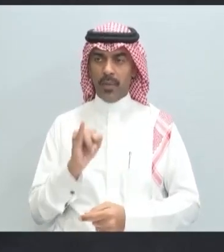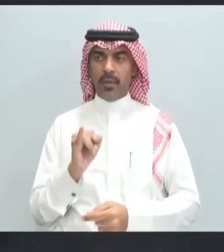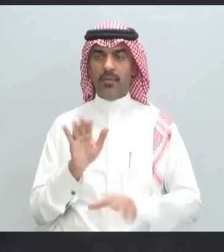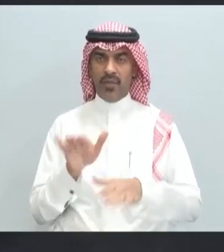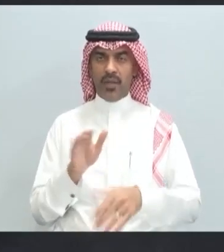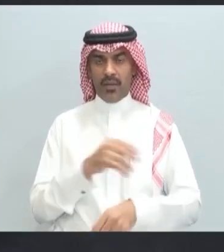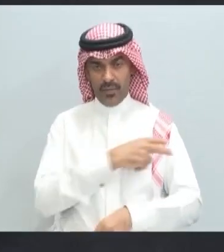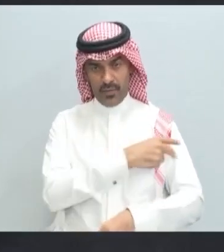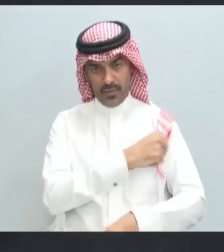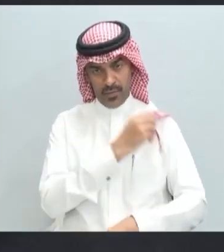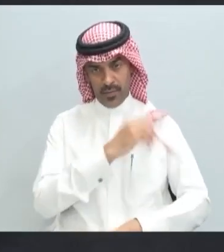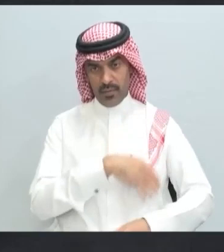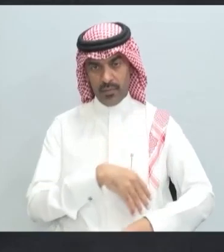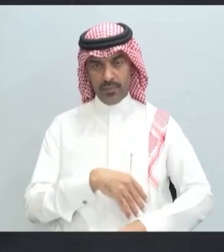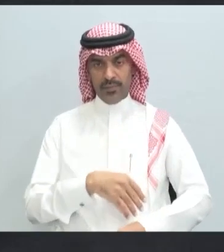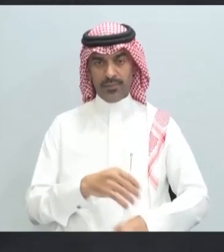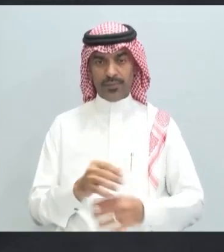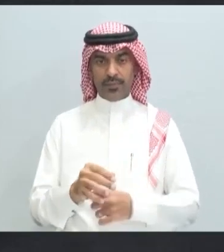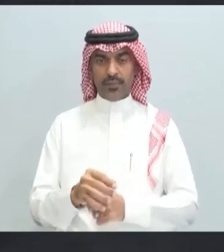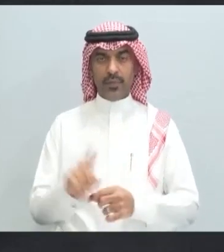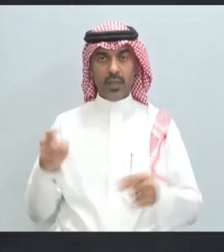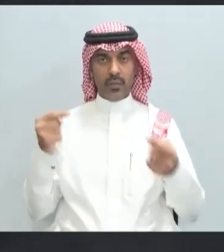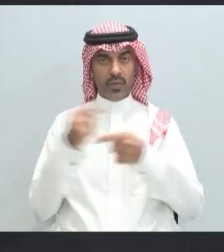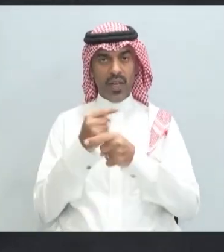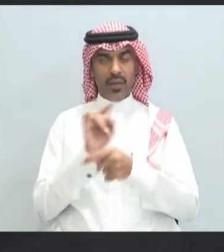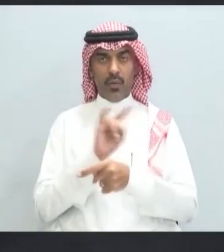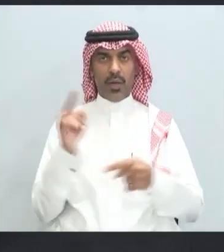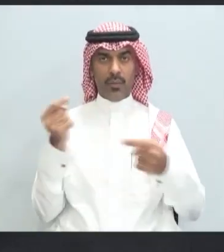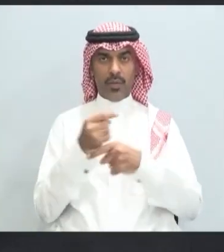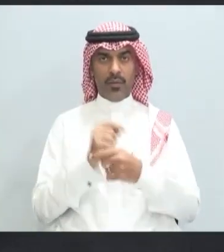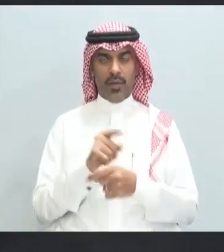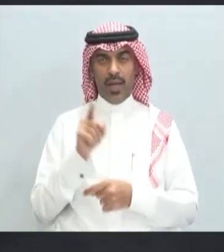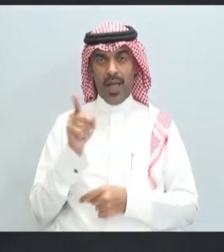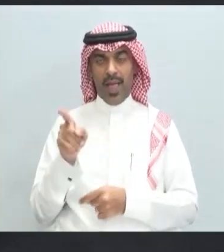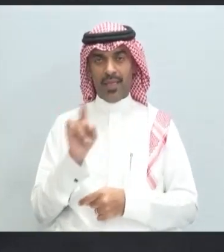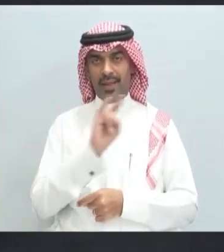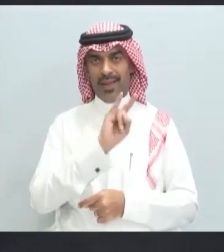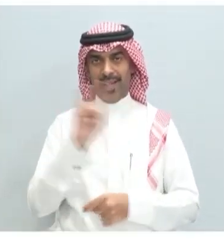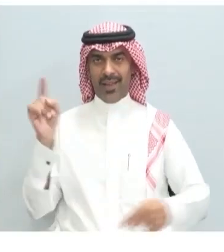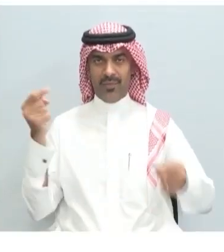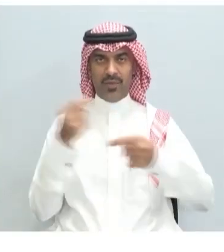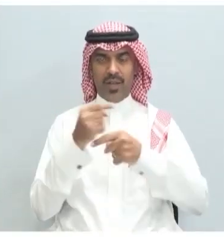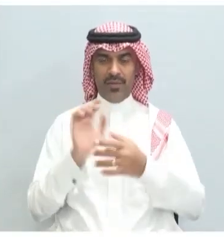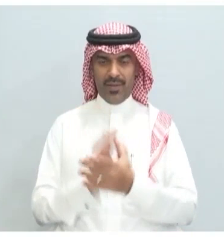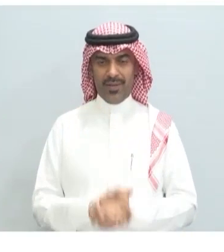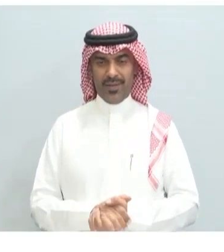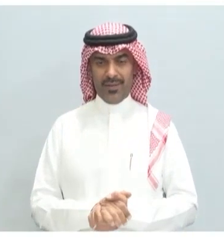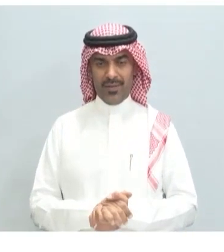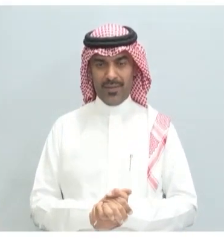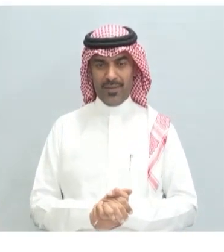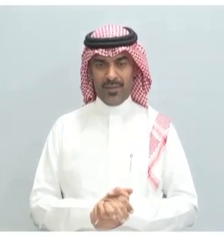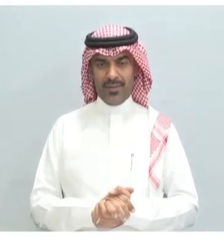وبالتالي هنا نقول ان الحادثتين متنافيان او غير متنافيين هنا نقول ان الحادثتان غير متنافيين